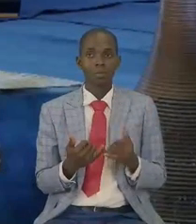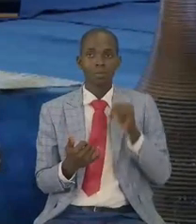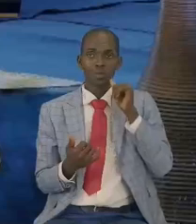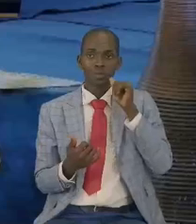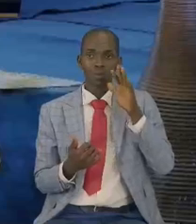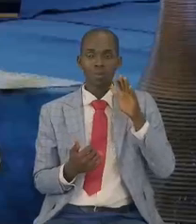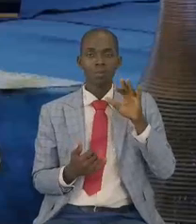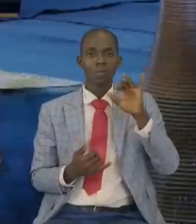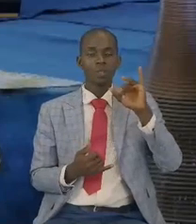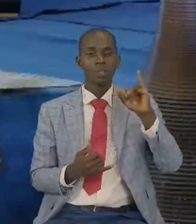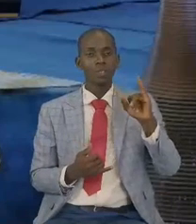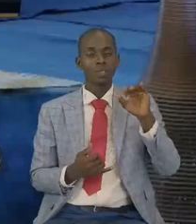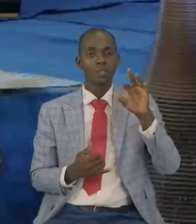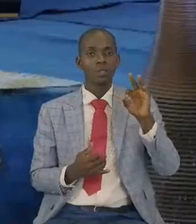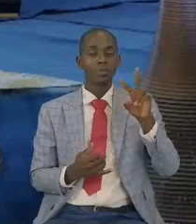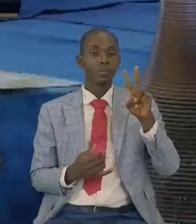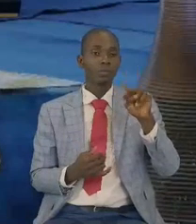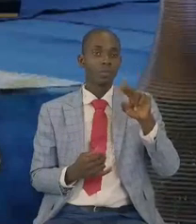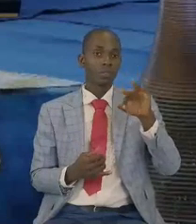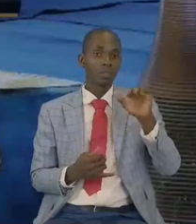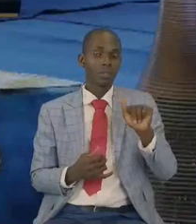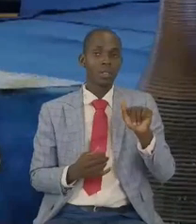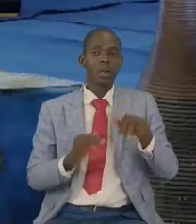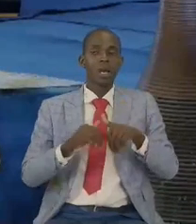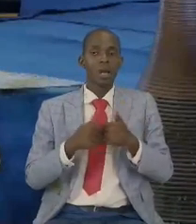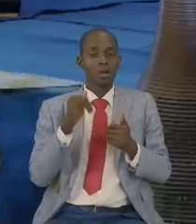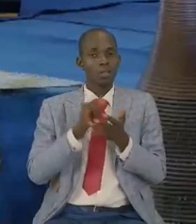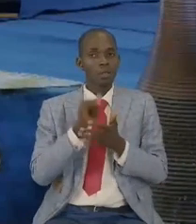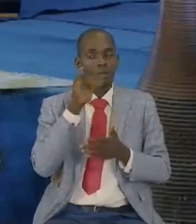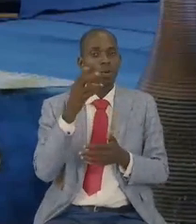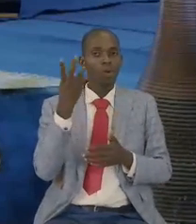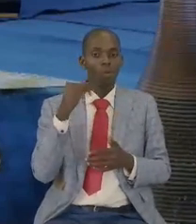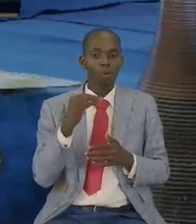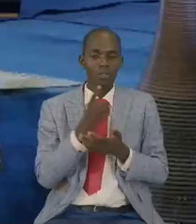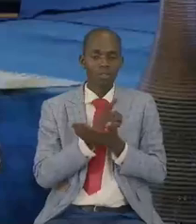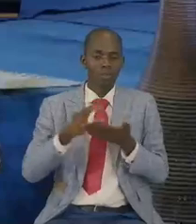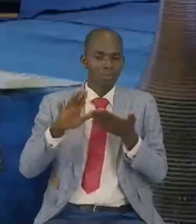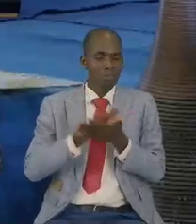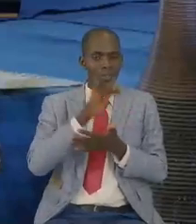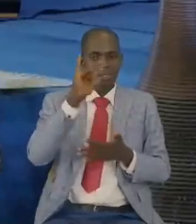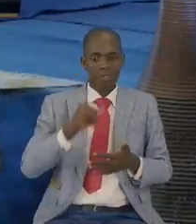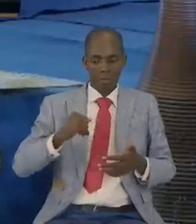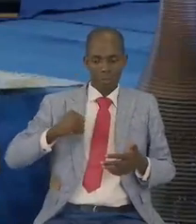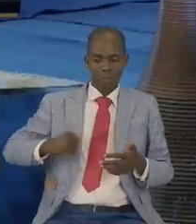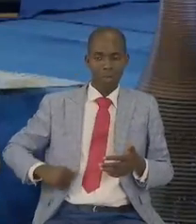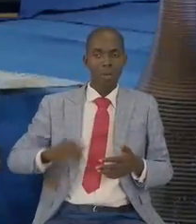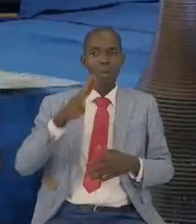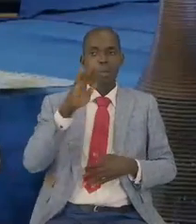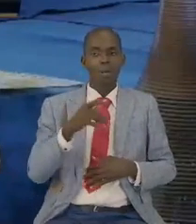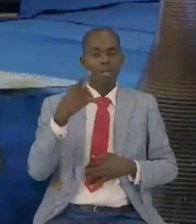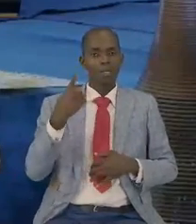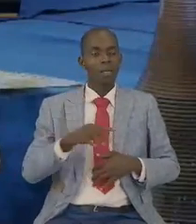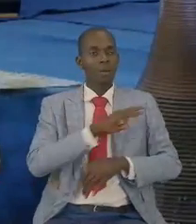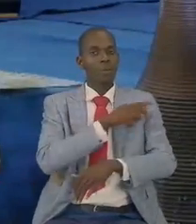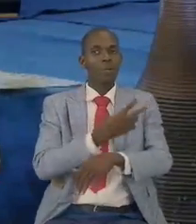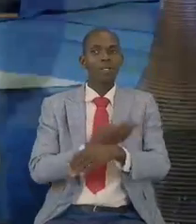Madame Ifonaya, comment elle a été opérée divinement par la main puissante de